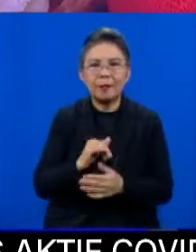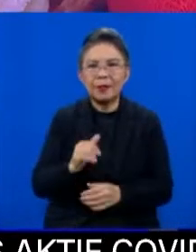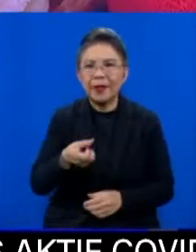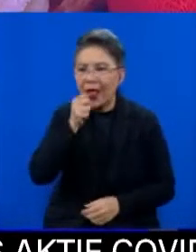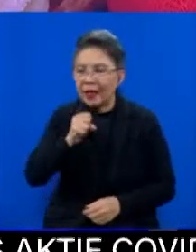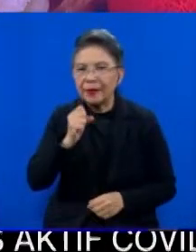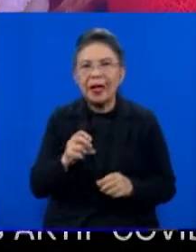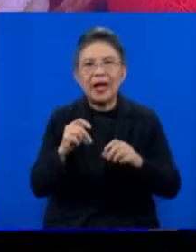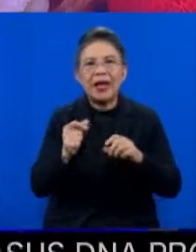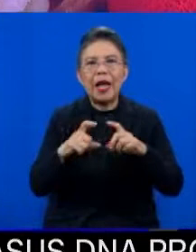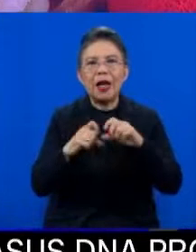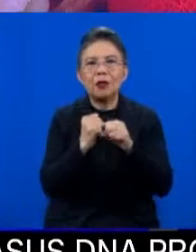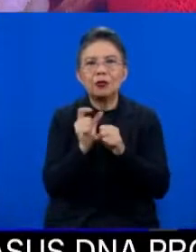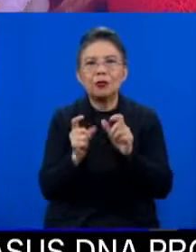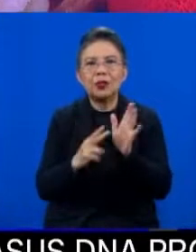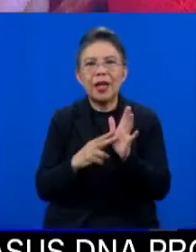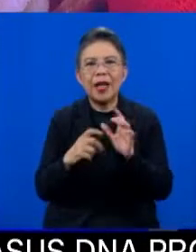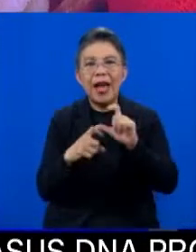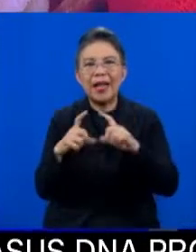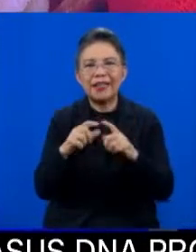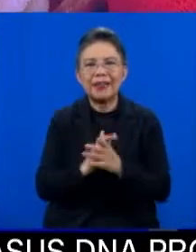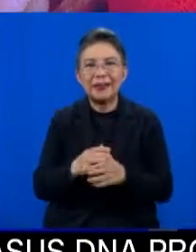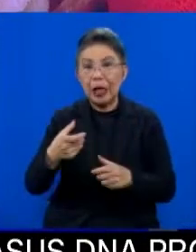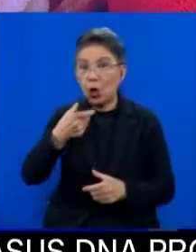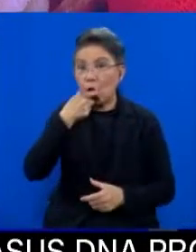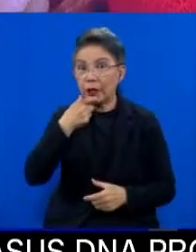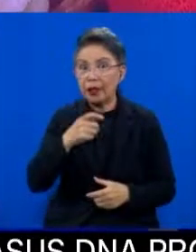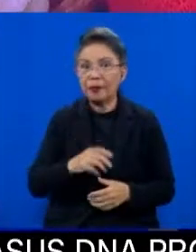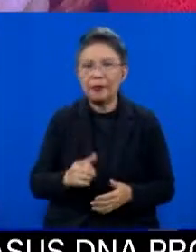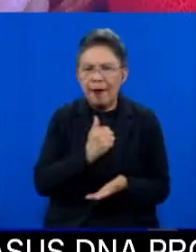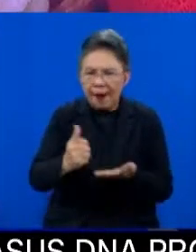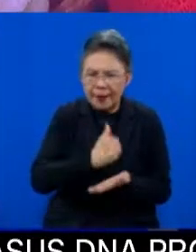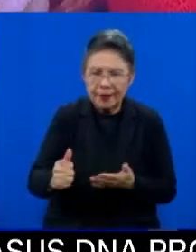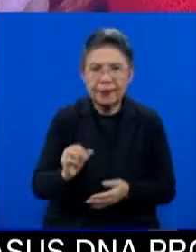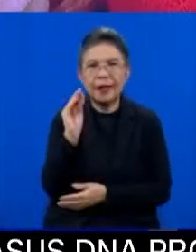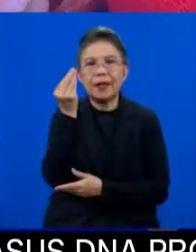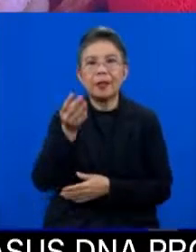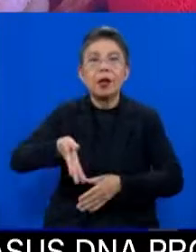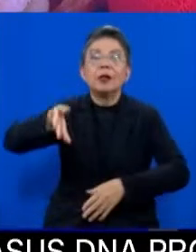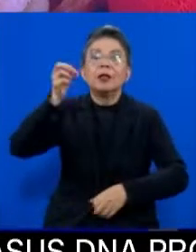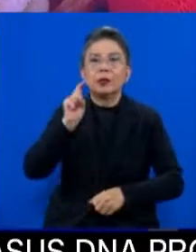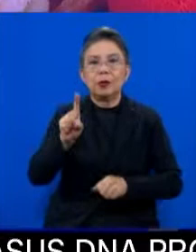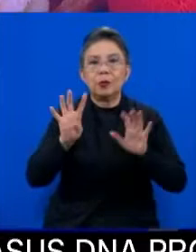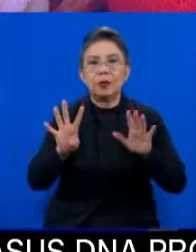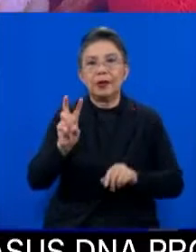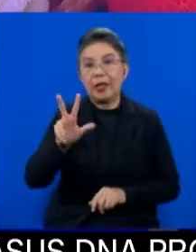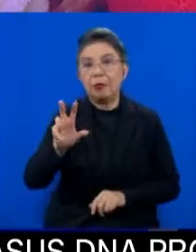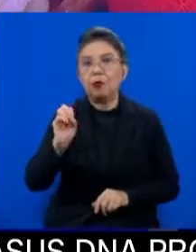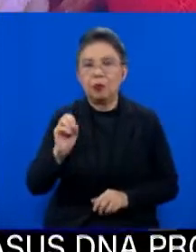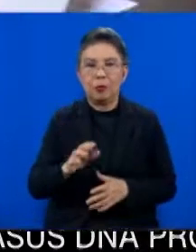krim Ragusa dan roti Mason Wiener misalnya telah mewarnai ragam jajanan Jakarta sejak tahun 1930-an.